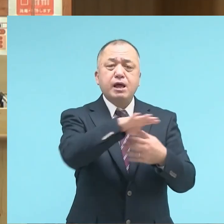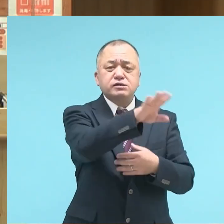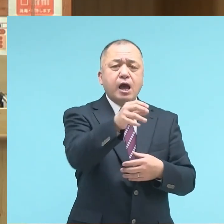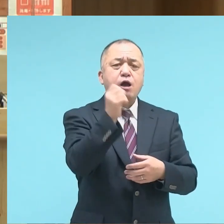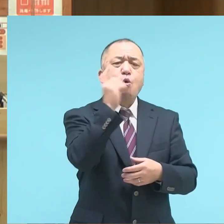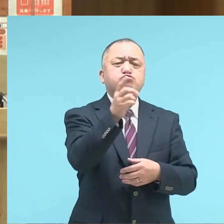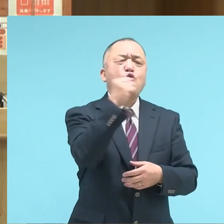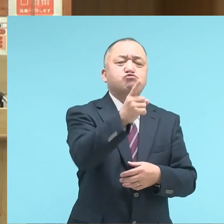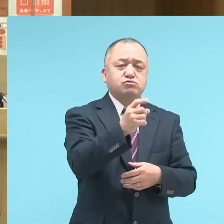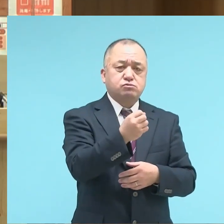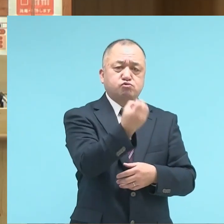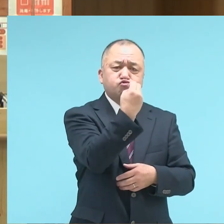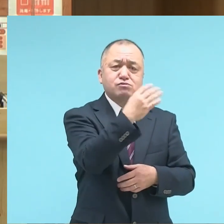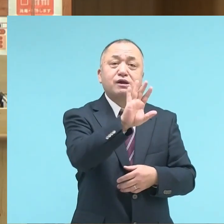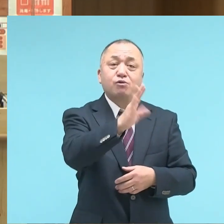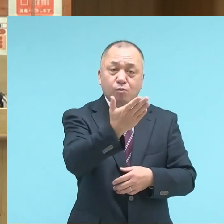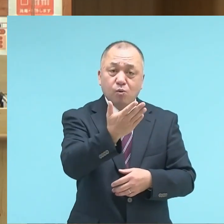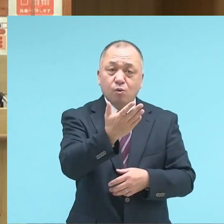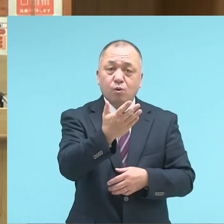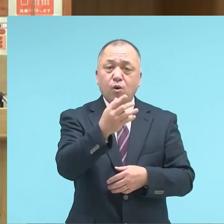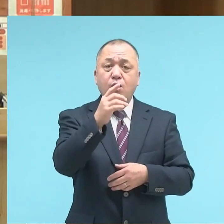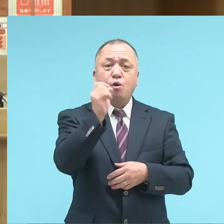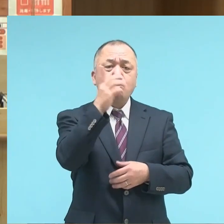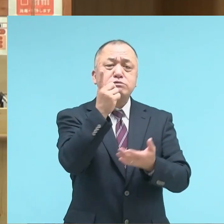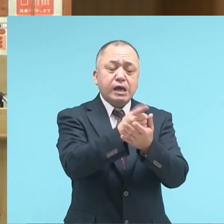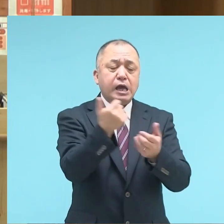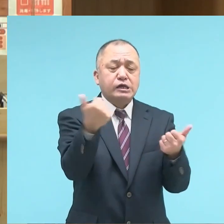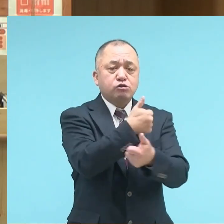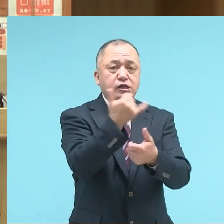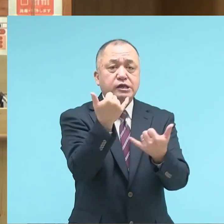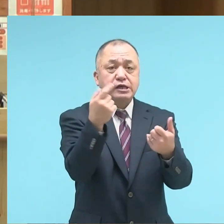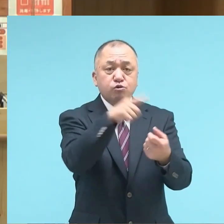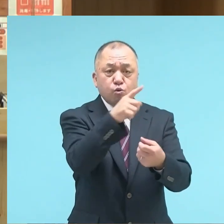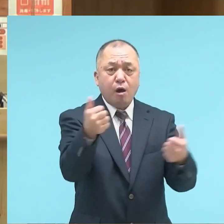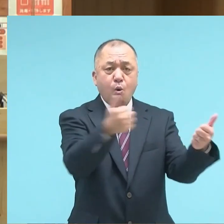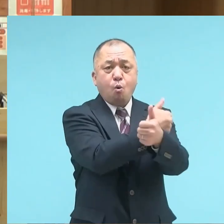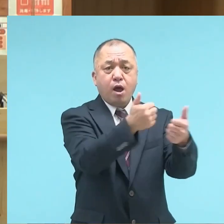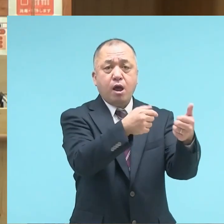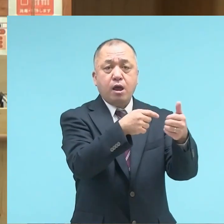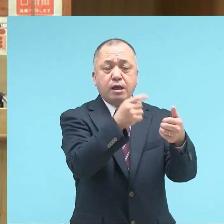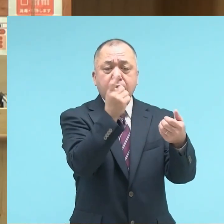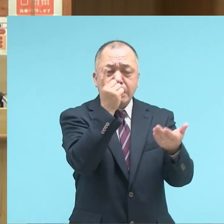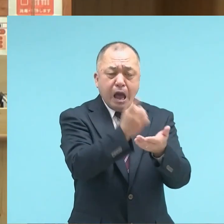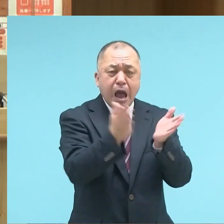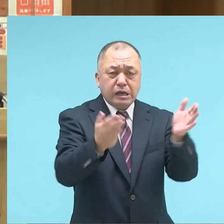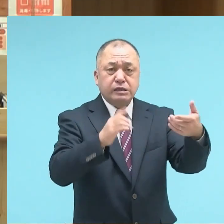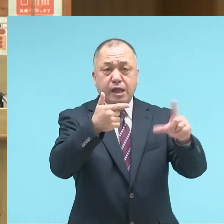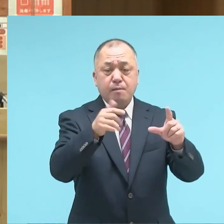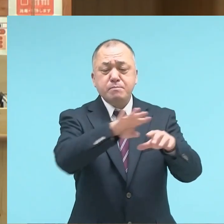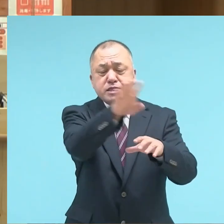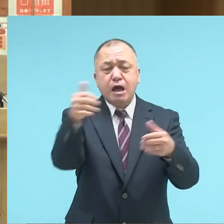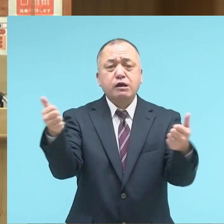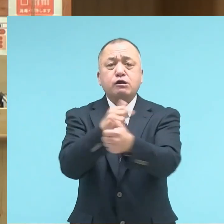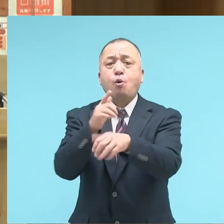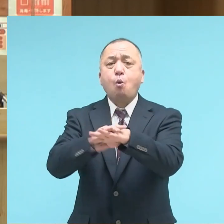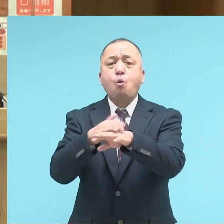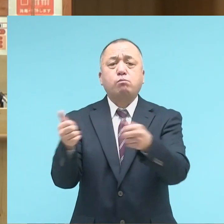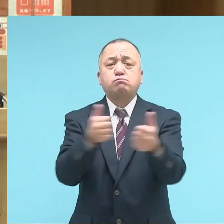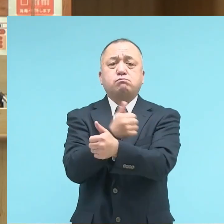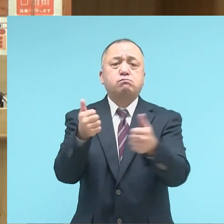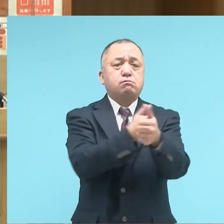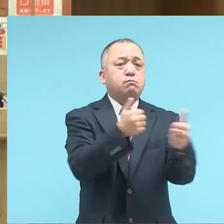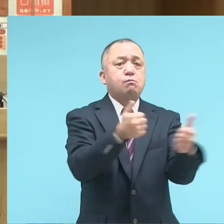動することではなくて、いろいろ往来はいろんな形であるんですね。ですから、その感染リスクが回避でき